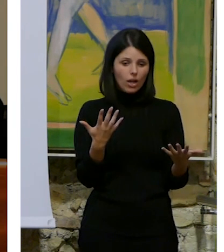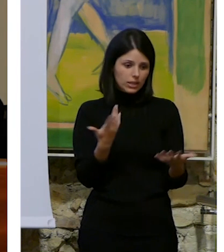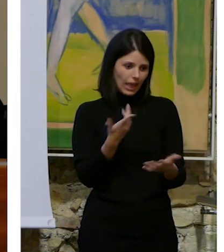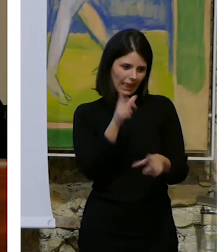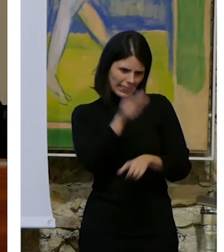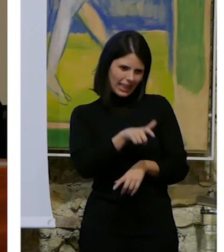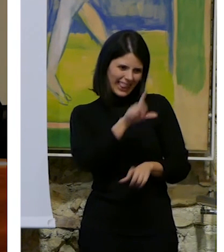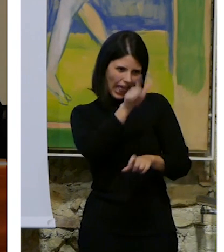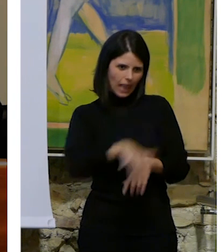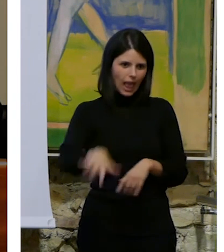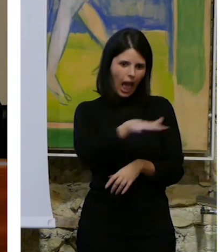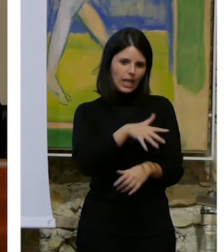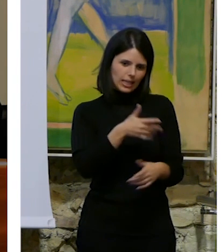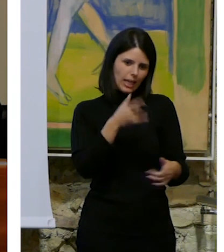ma